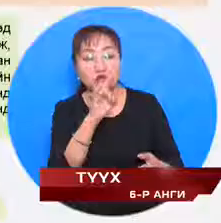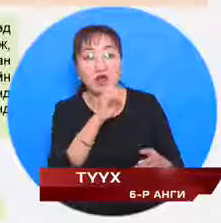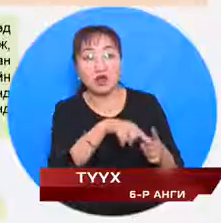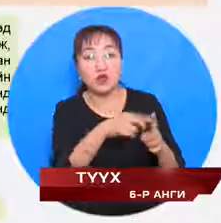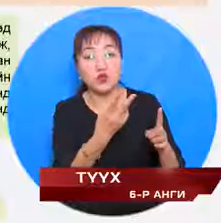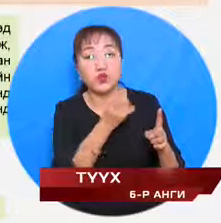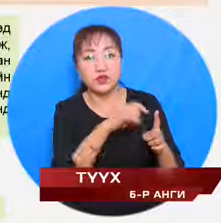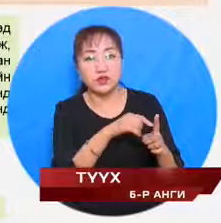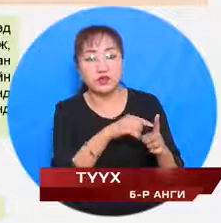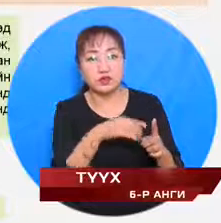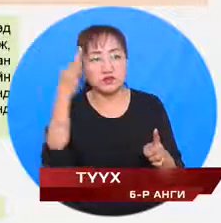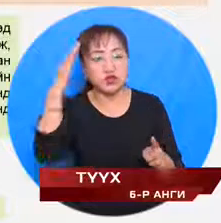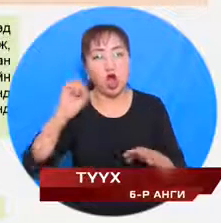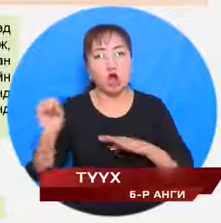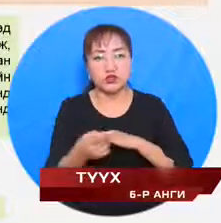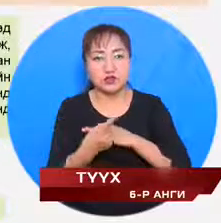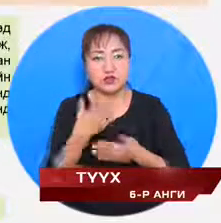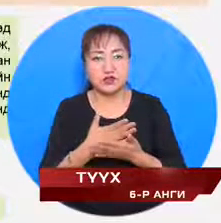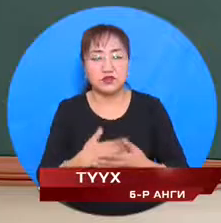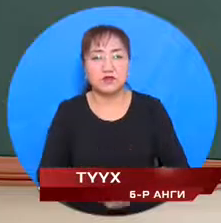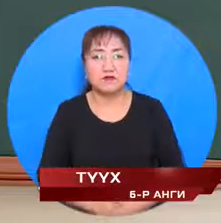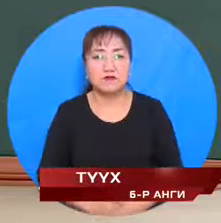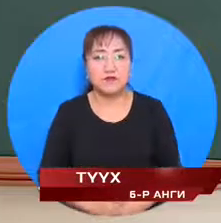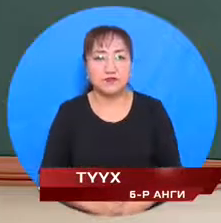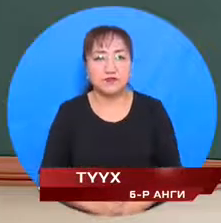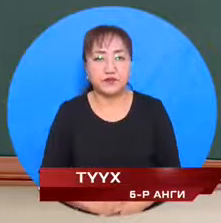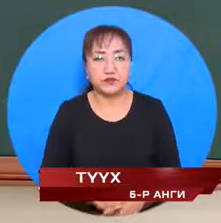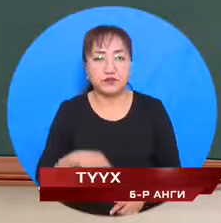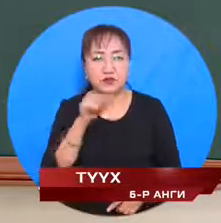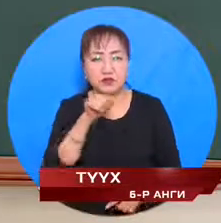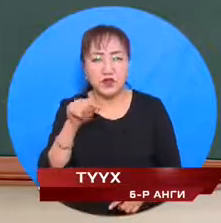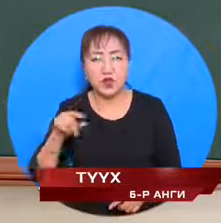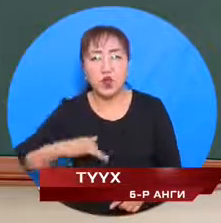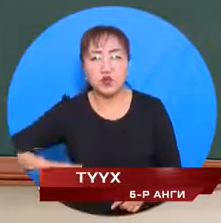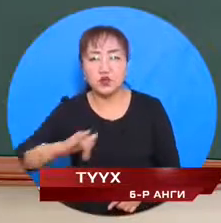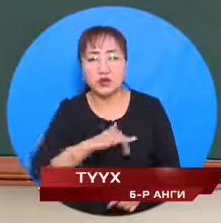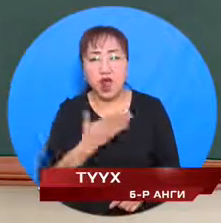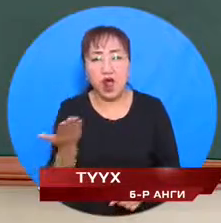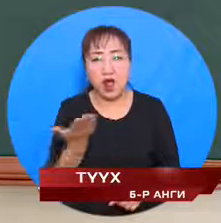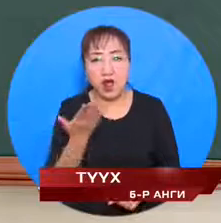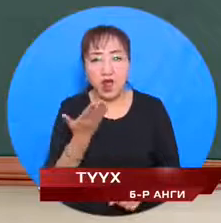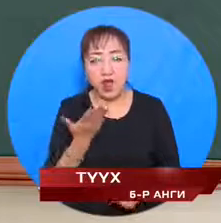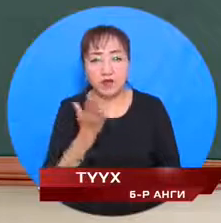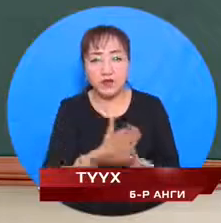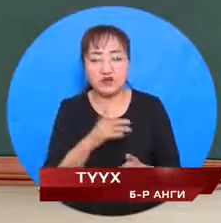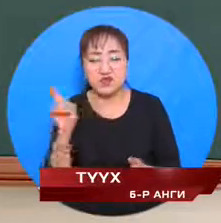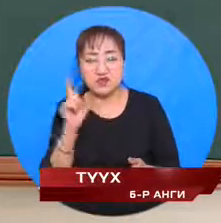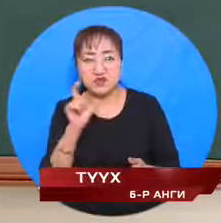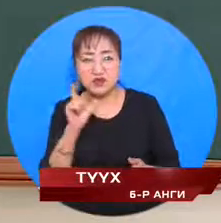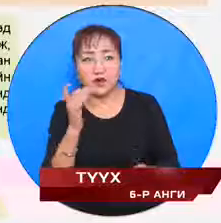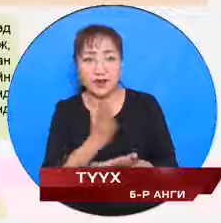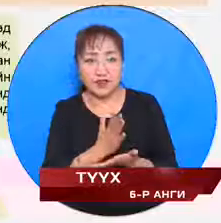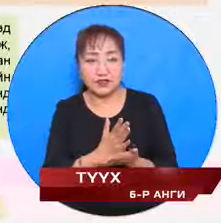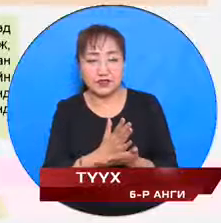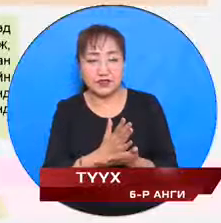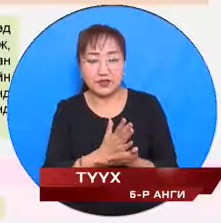гэдгийг онцолж авах нь байна. Мөн эдгээр улсууд нь хаан хэрзээ оршин тогтнож байсан болоо буюу газар зүйн байшлын хувьд